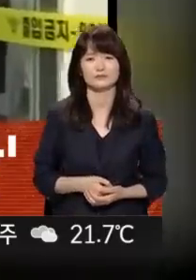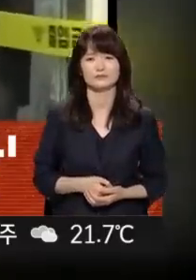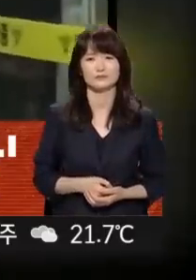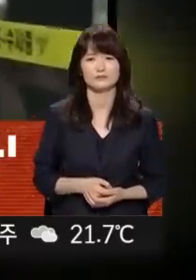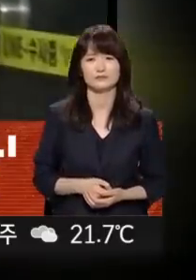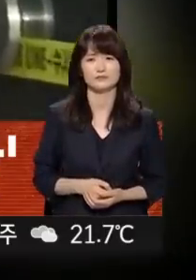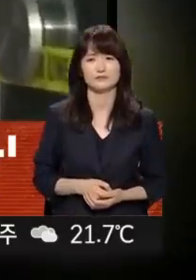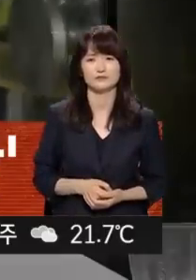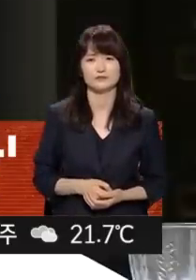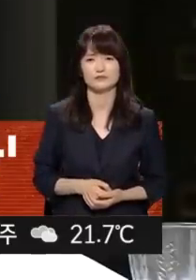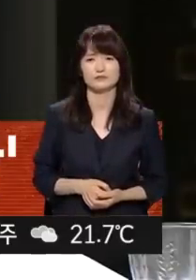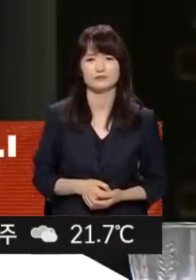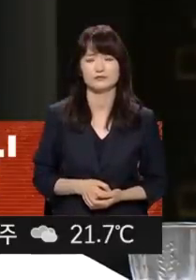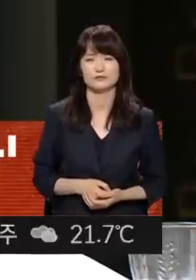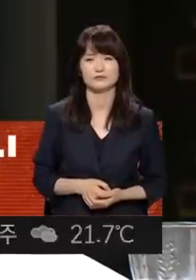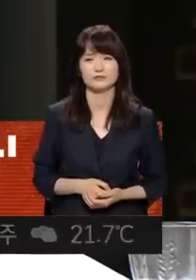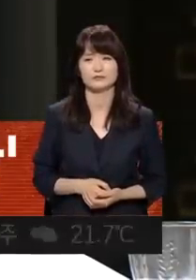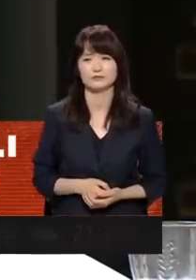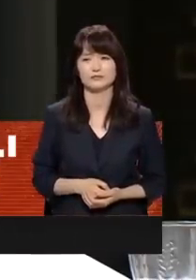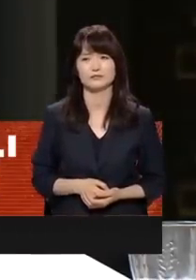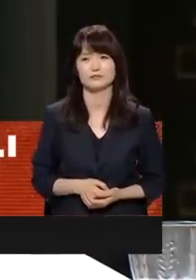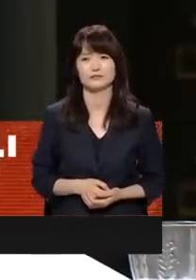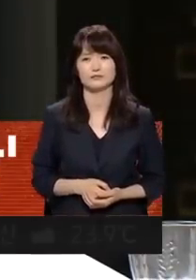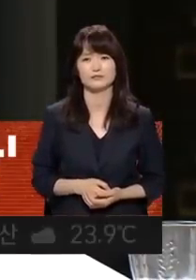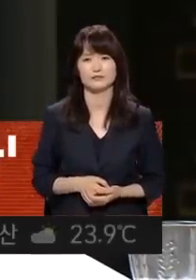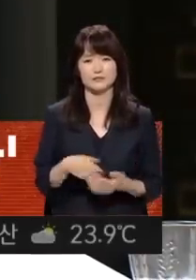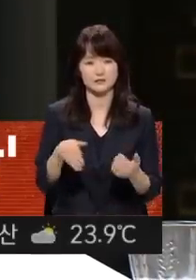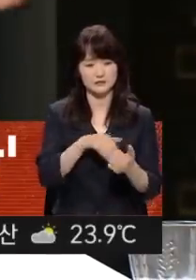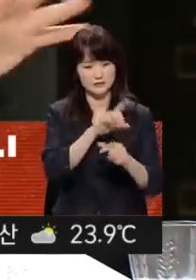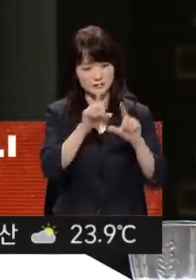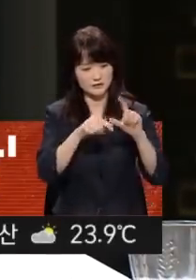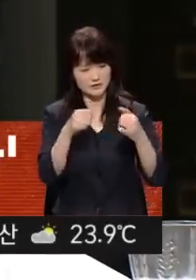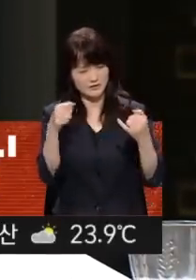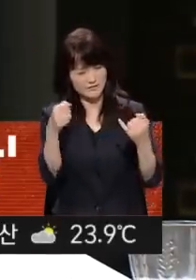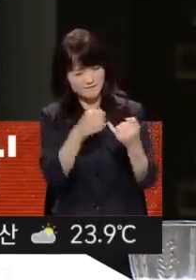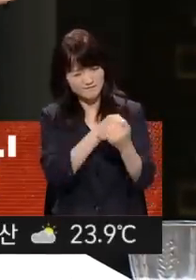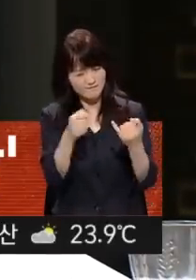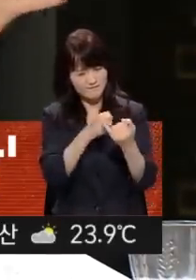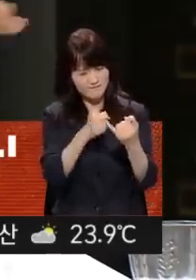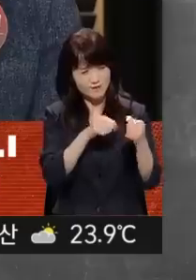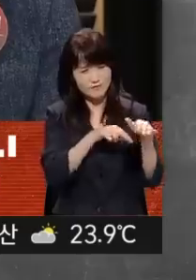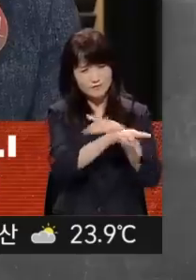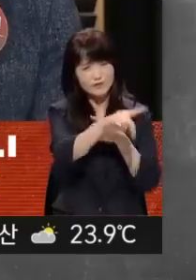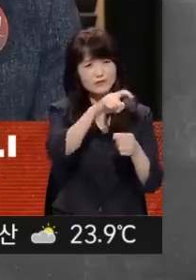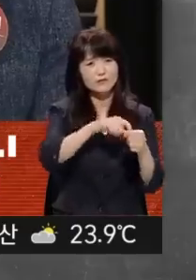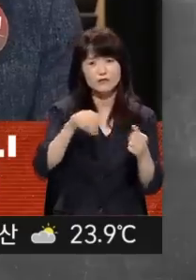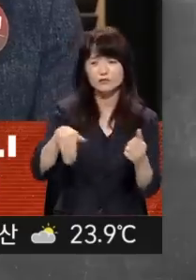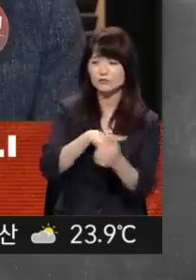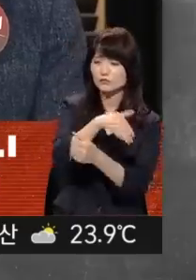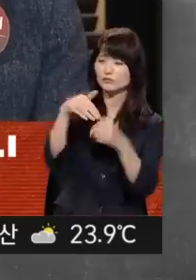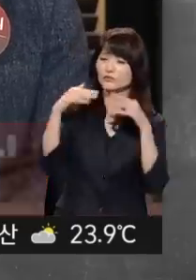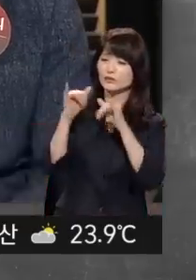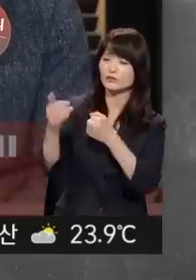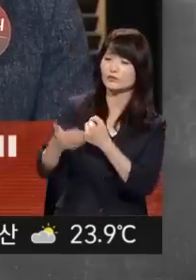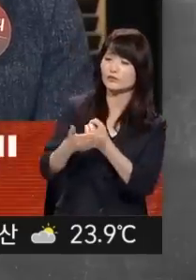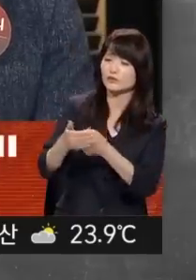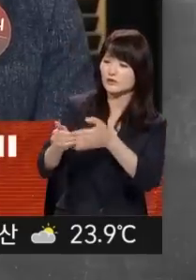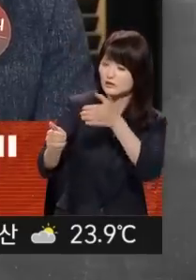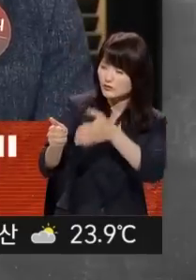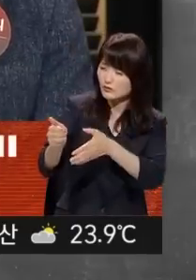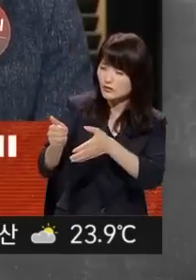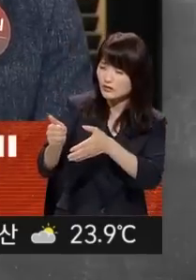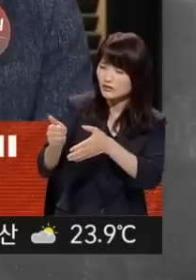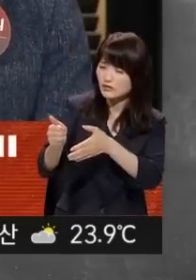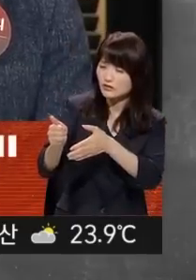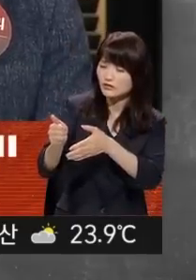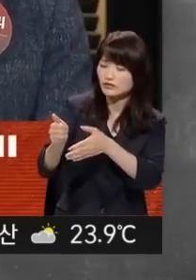교수님 제가 아까도 말씀드렸지만 정말 그 상황에서 벗어나기 위해서 주변 어른들한테 도움을 청했는데 다 그 손을 걷어